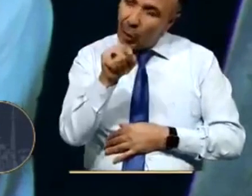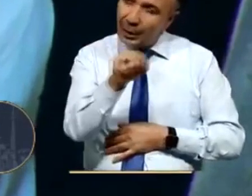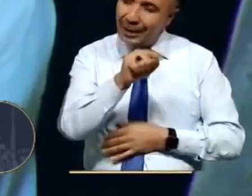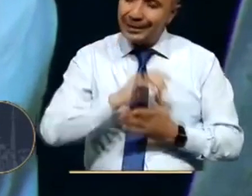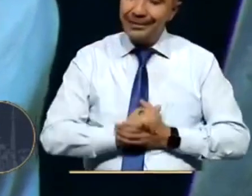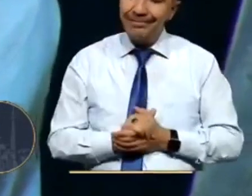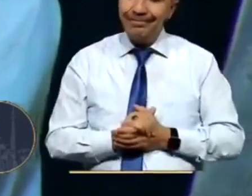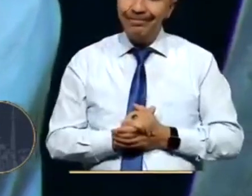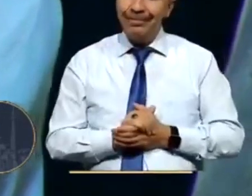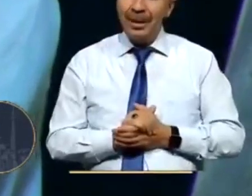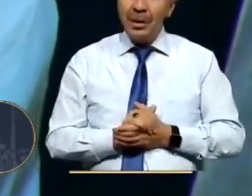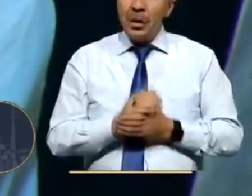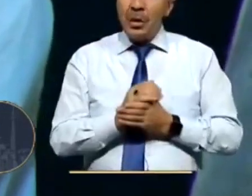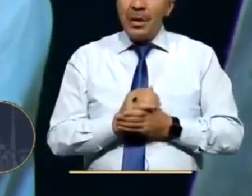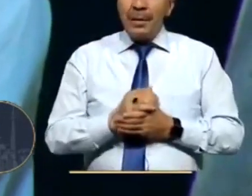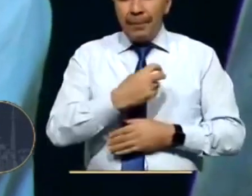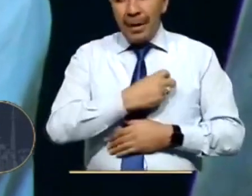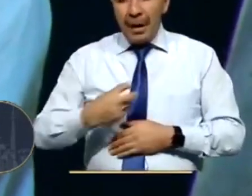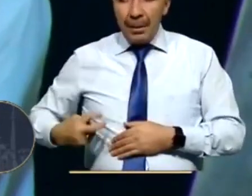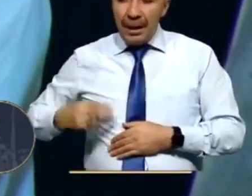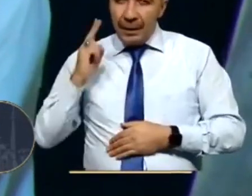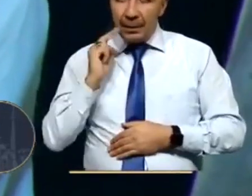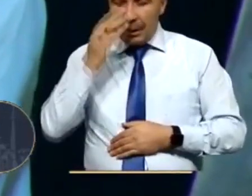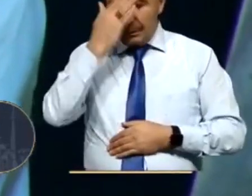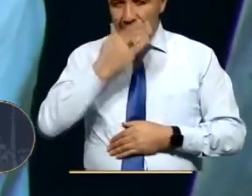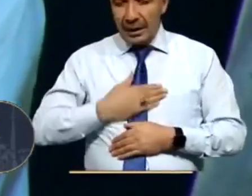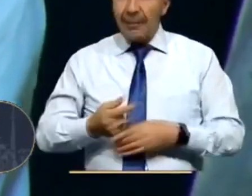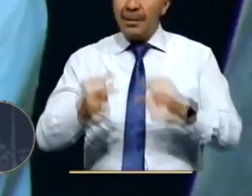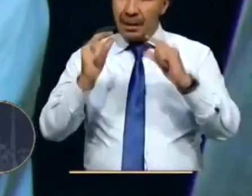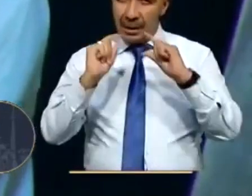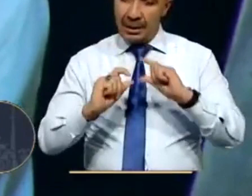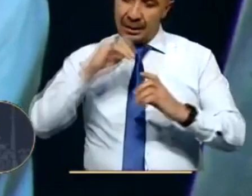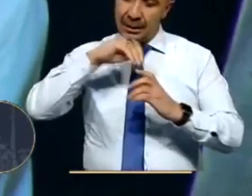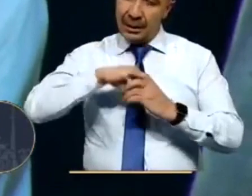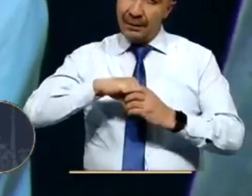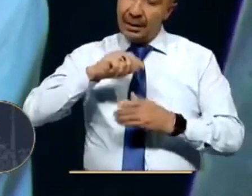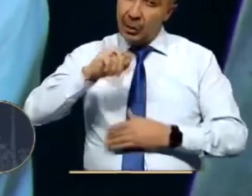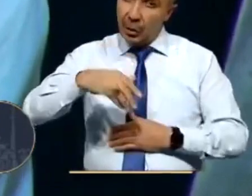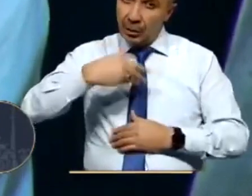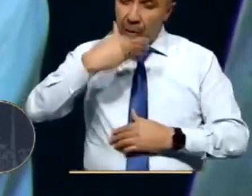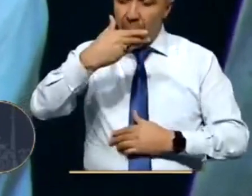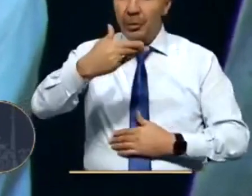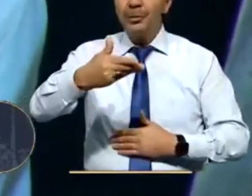Okuduğum hadis-i şerifte ise Peygamber Efendimiz sallallahu aleyhi ve sellem